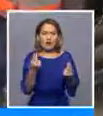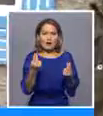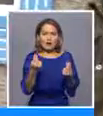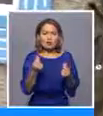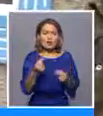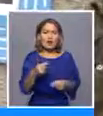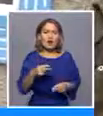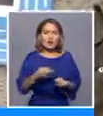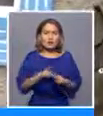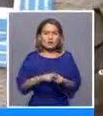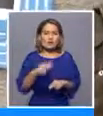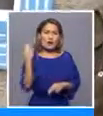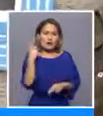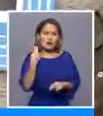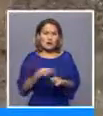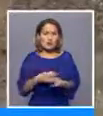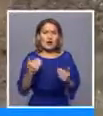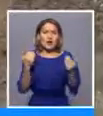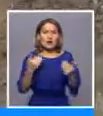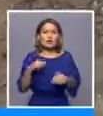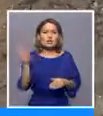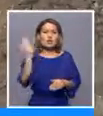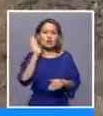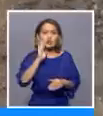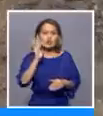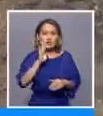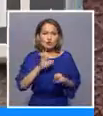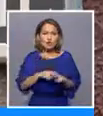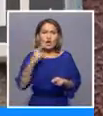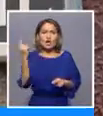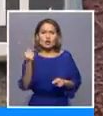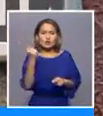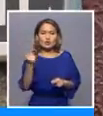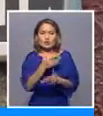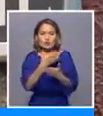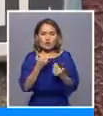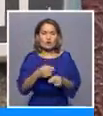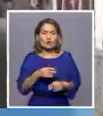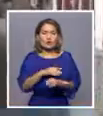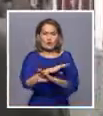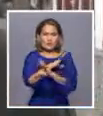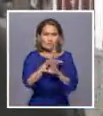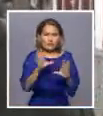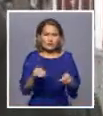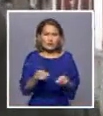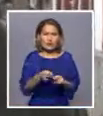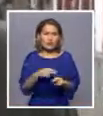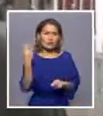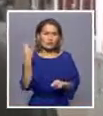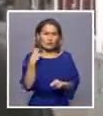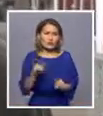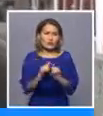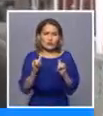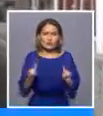Арнайы есептеуіш құралдарын орнатпай, жер астымен жасырын құбыр тартқандар көп. Осылай ақы төлеуден жалтарады. Жеткізбеу керек бұған, жеткізбеу